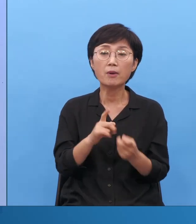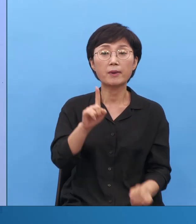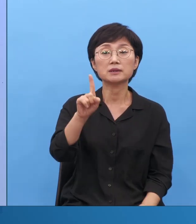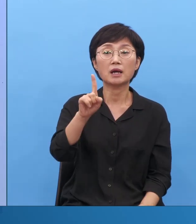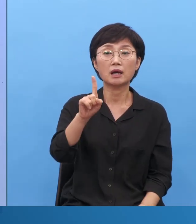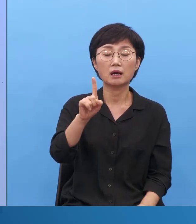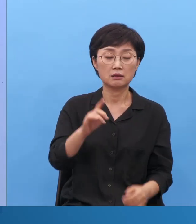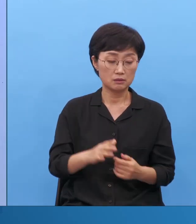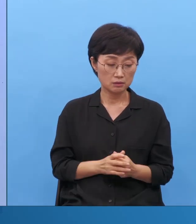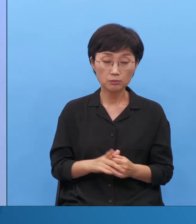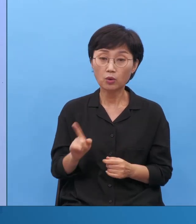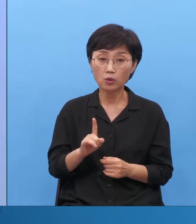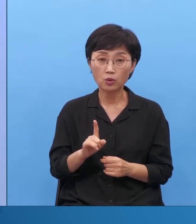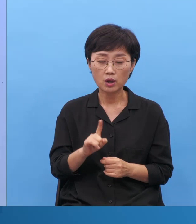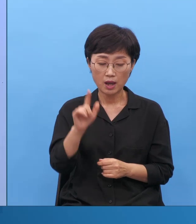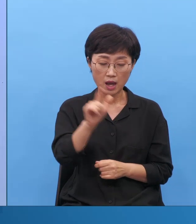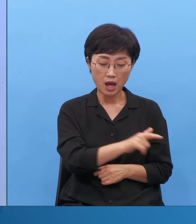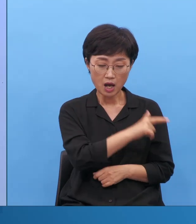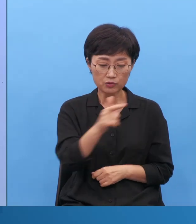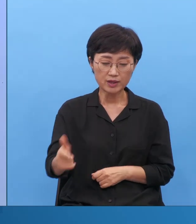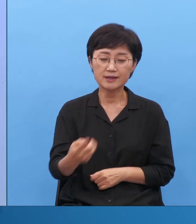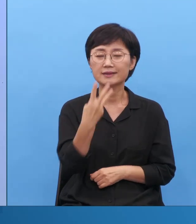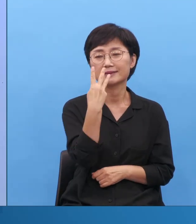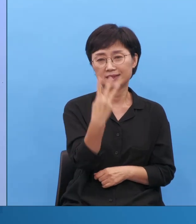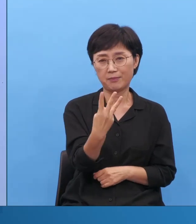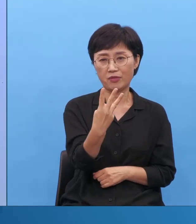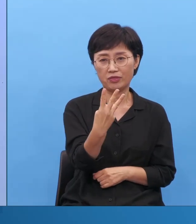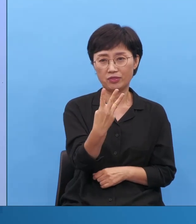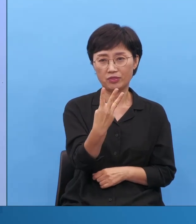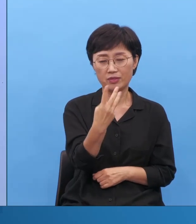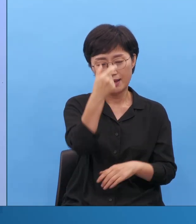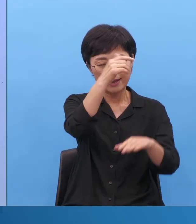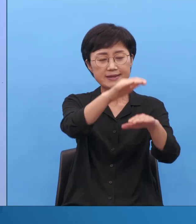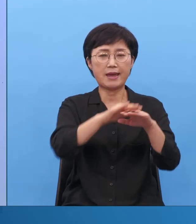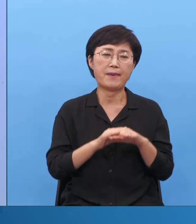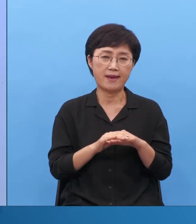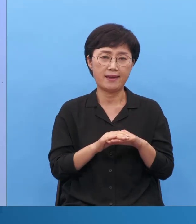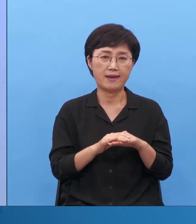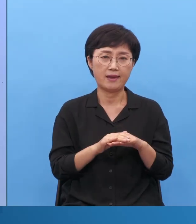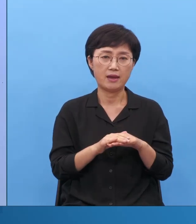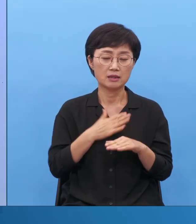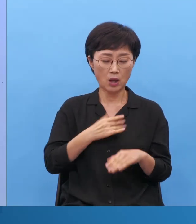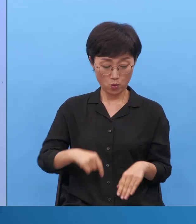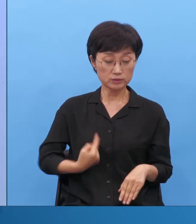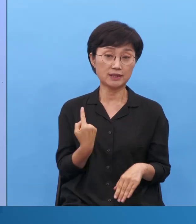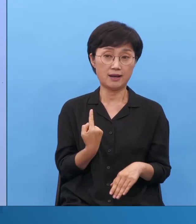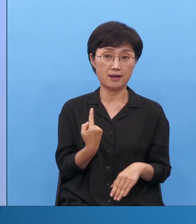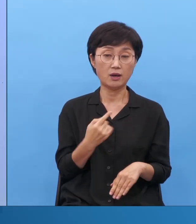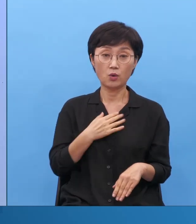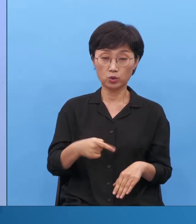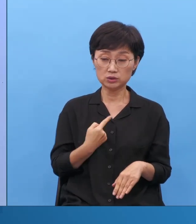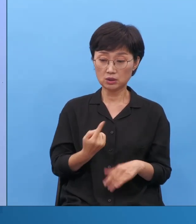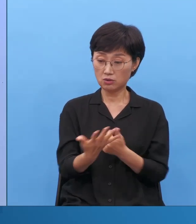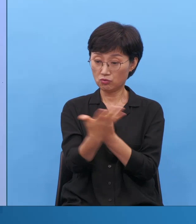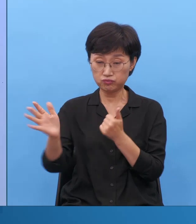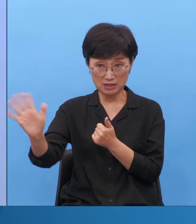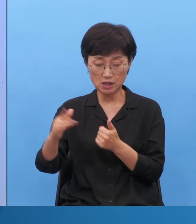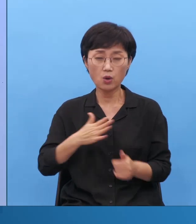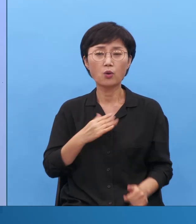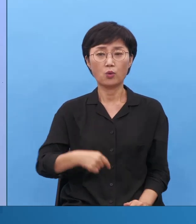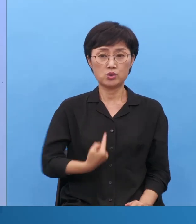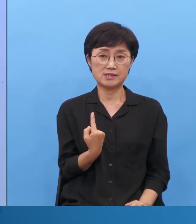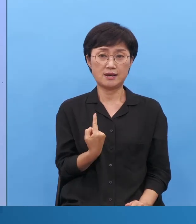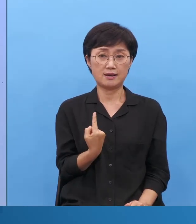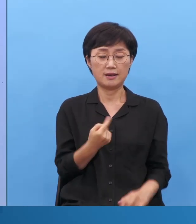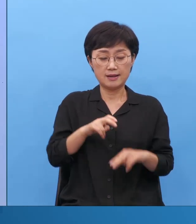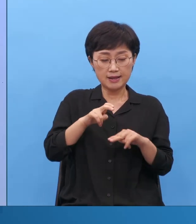pray 24 hours, but back then I remember praying scheduled prayer 3 times a day. 그 혼자서 예배를